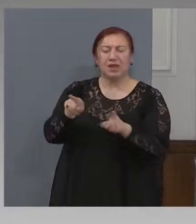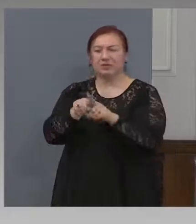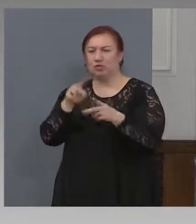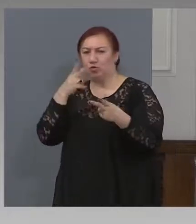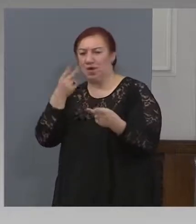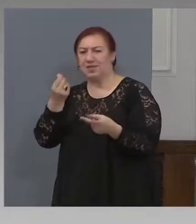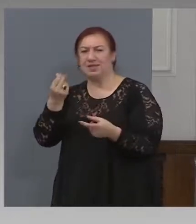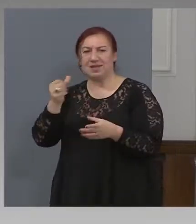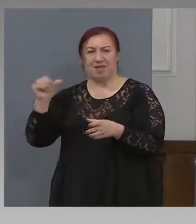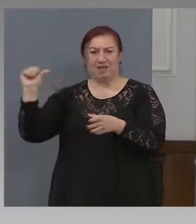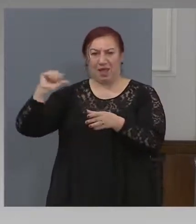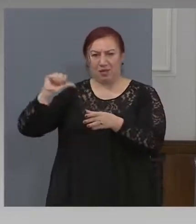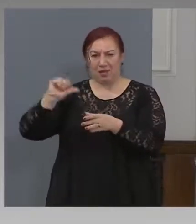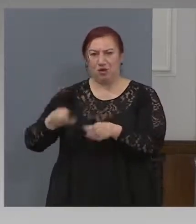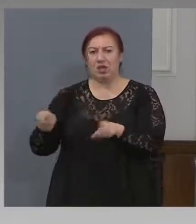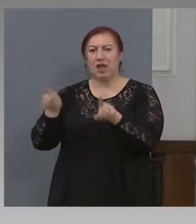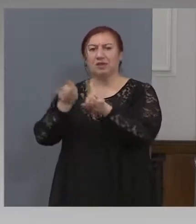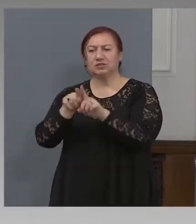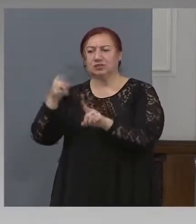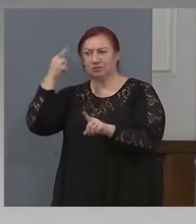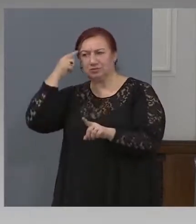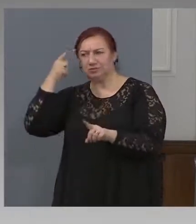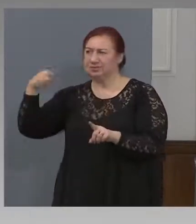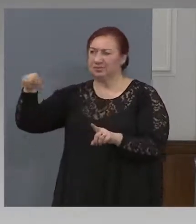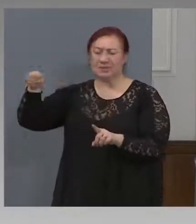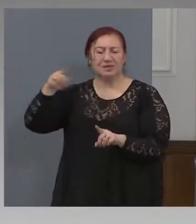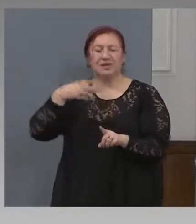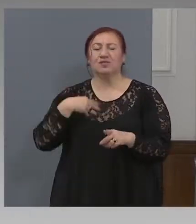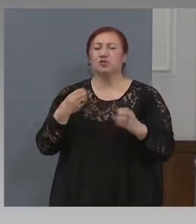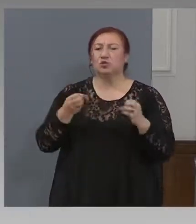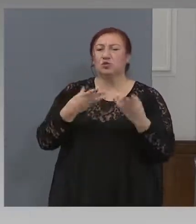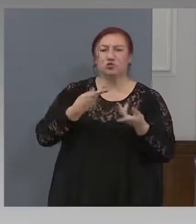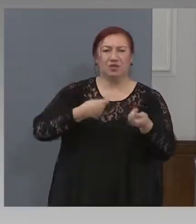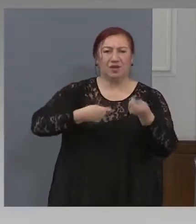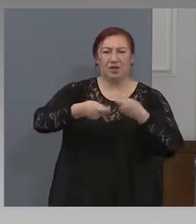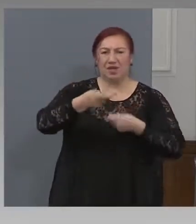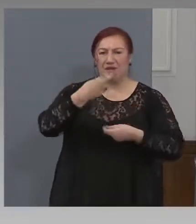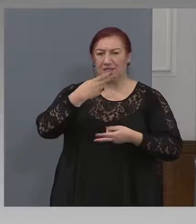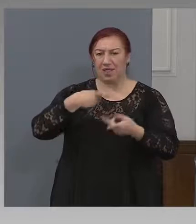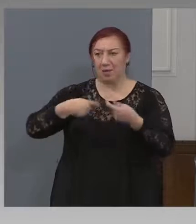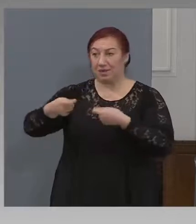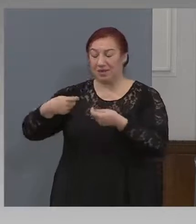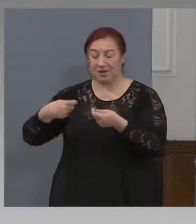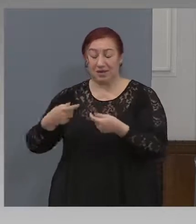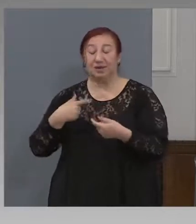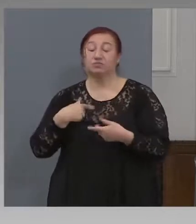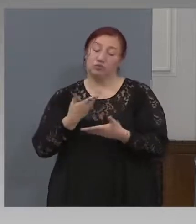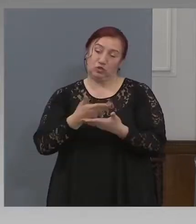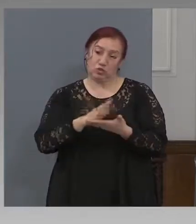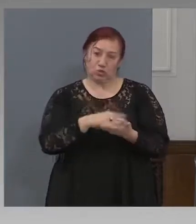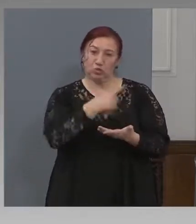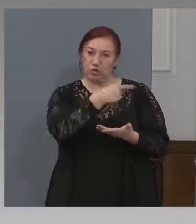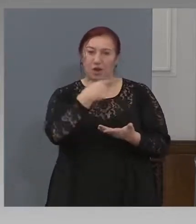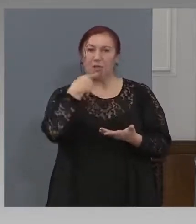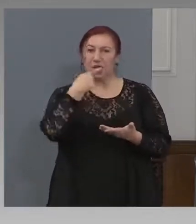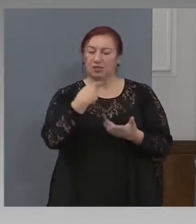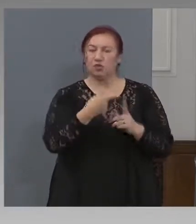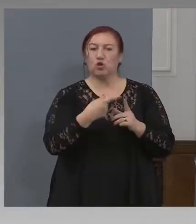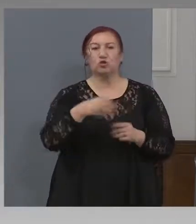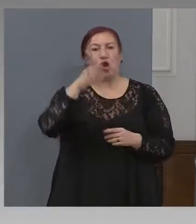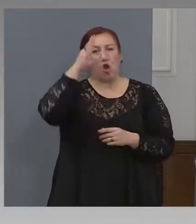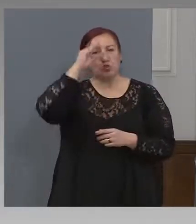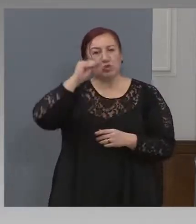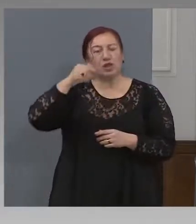петрола, и те знаят какво се случва на пазарите. Така че споделям схващането на господин Гърневски, че ако има от всяка